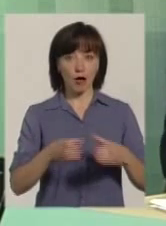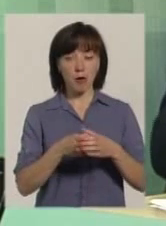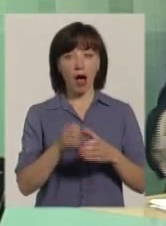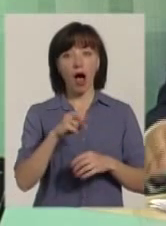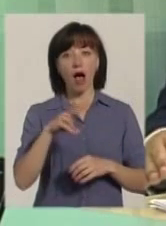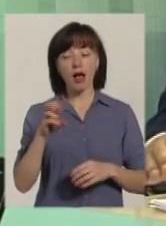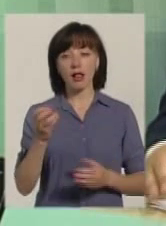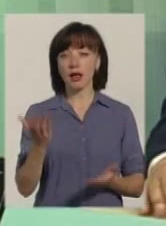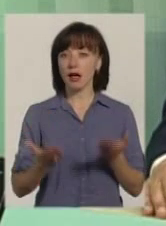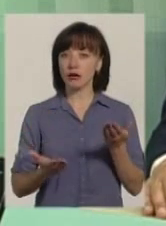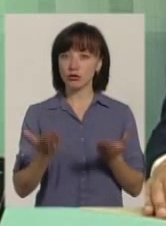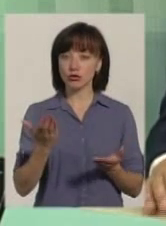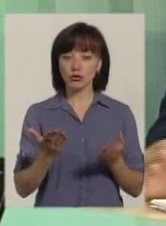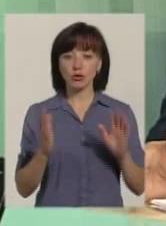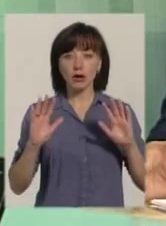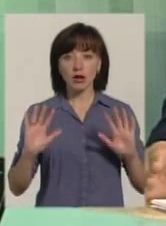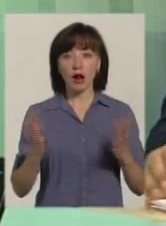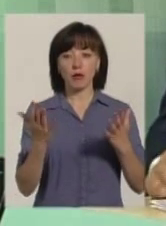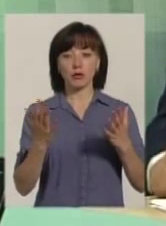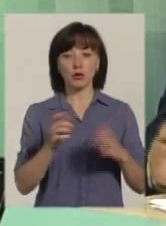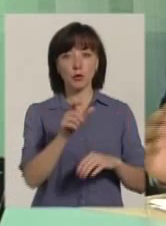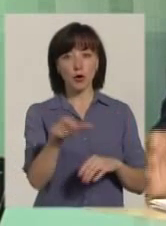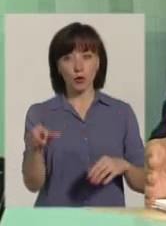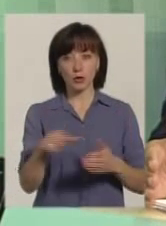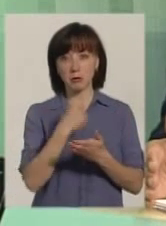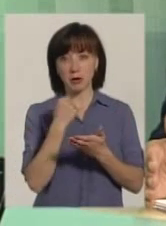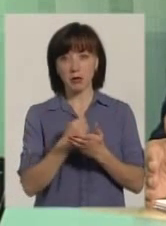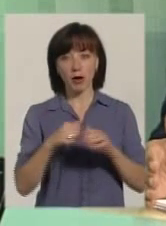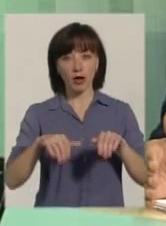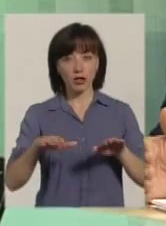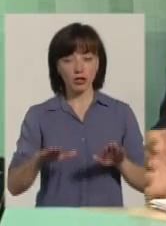якщо якась громада приймає рішення